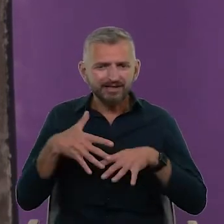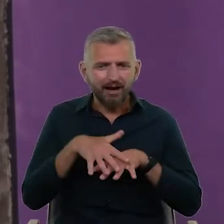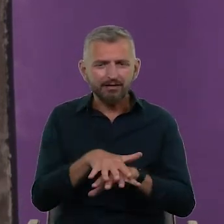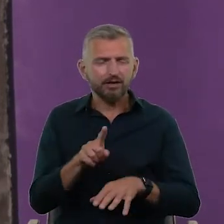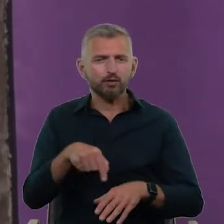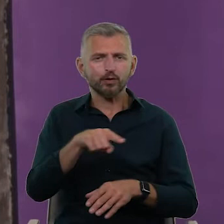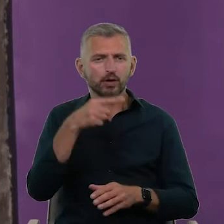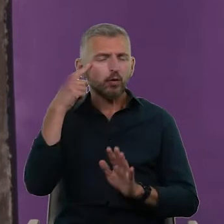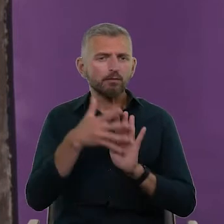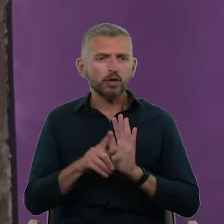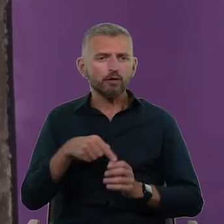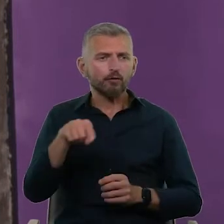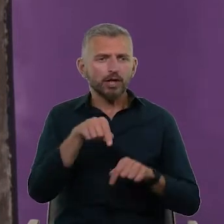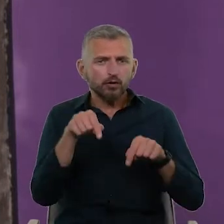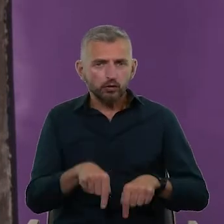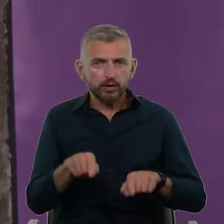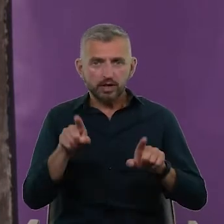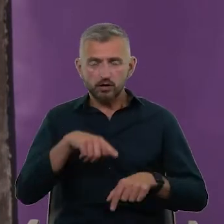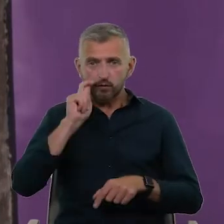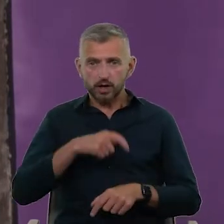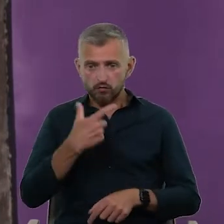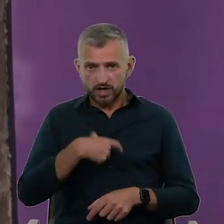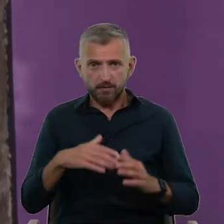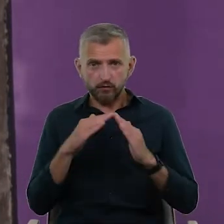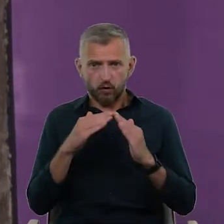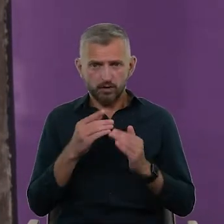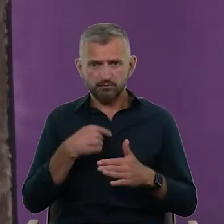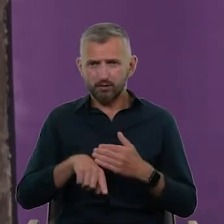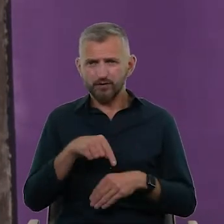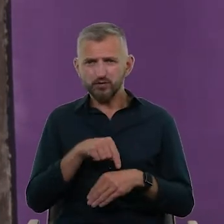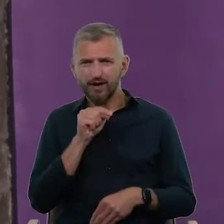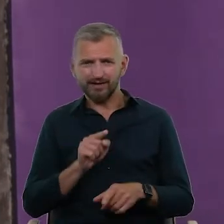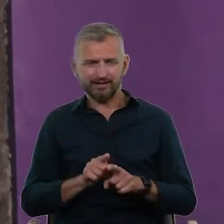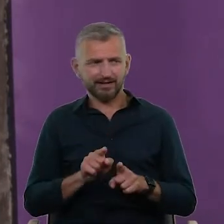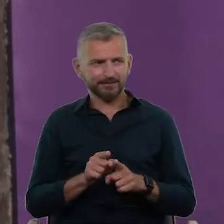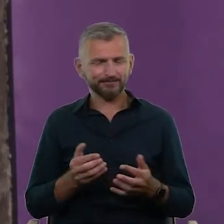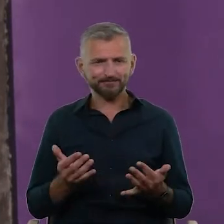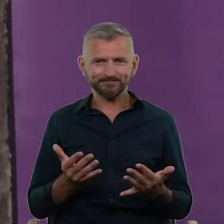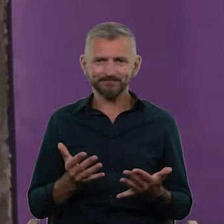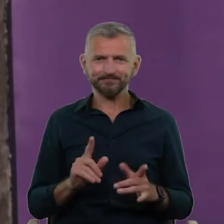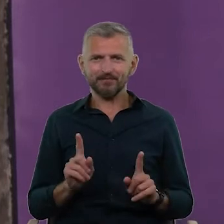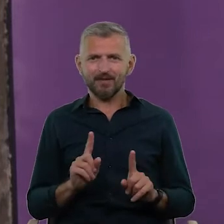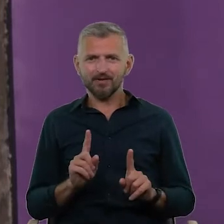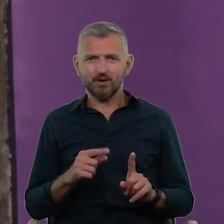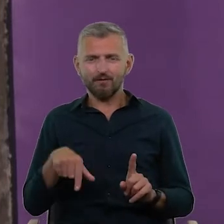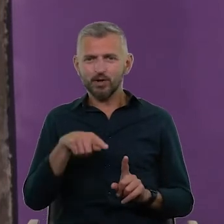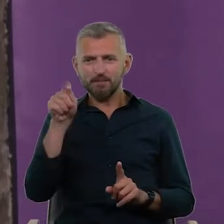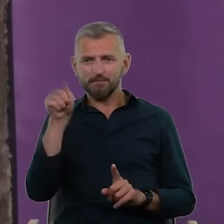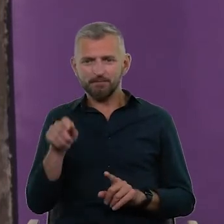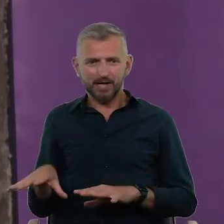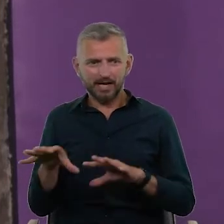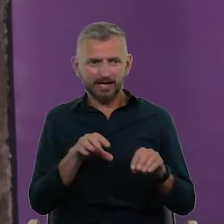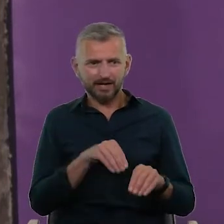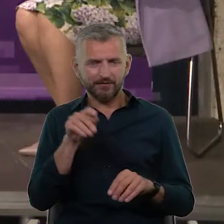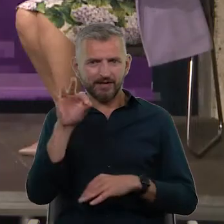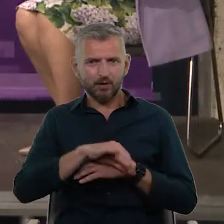щоб вони розуміли, що вони тут теж в Україні, в себе вдома, тому що відчувається таке Ну, якесь, що от вони приїхали в Західну